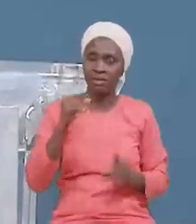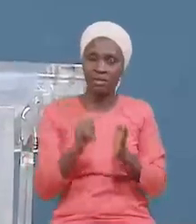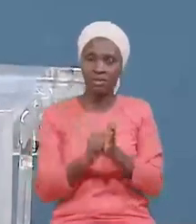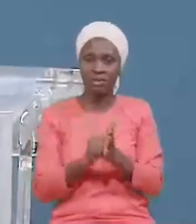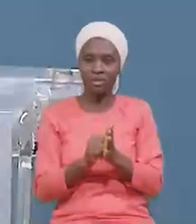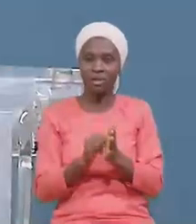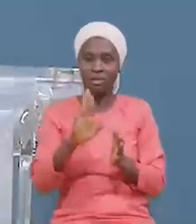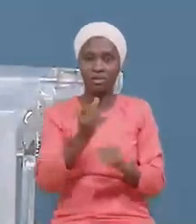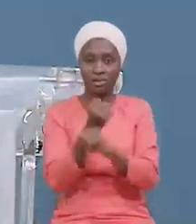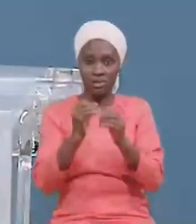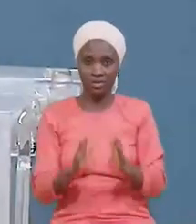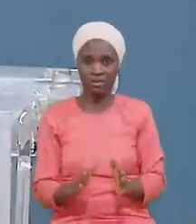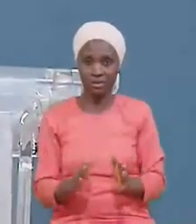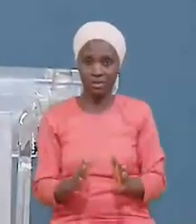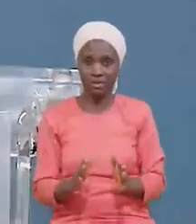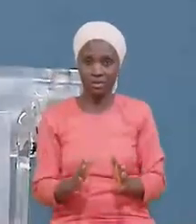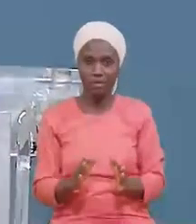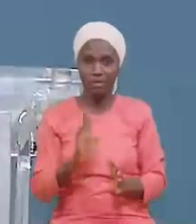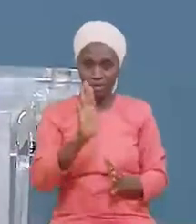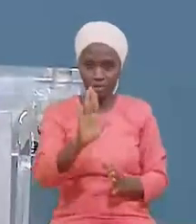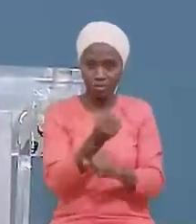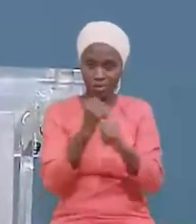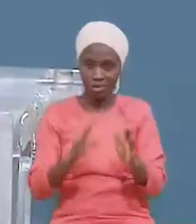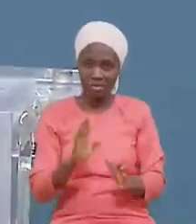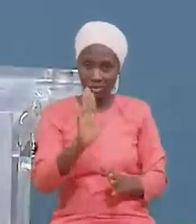votre sauveur, votre rédempteur,